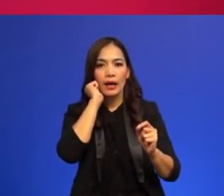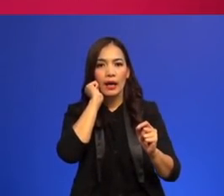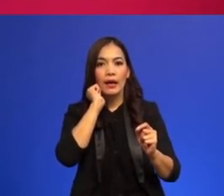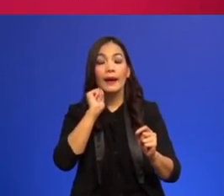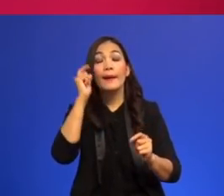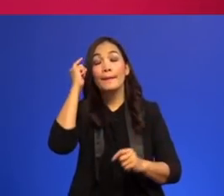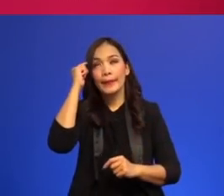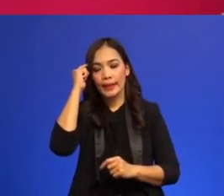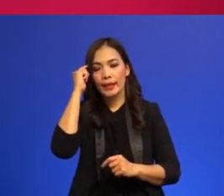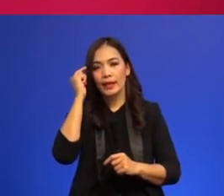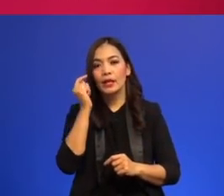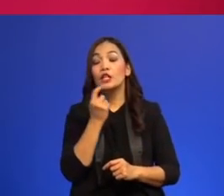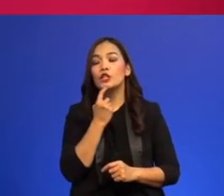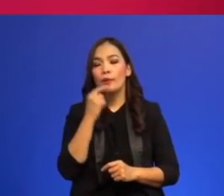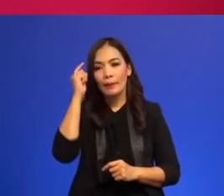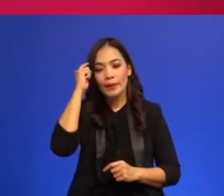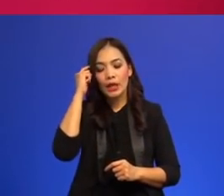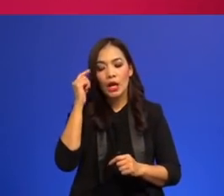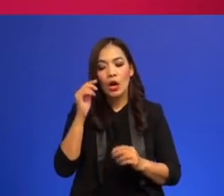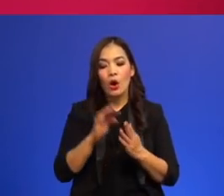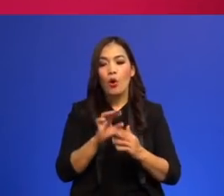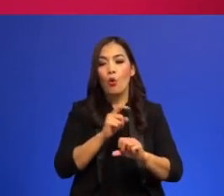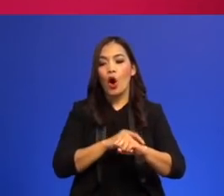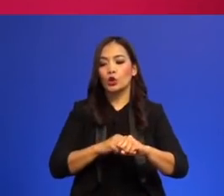bayangkan ya, wanita ini dari kecil